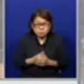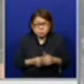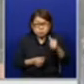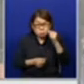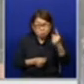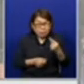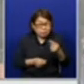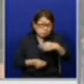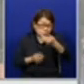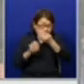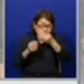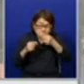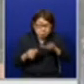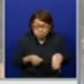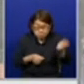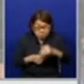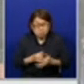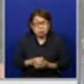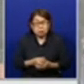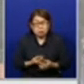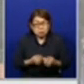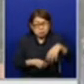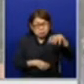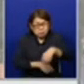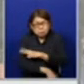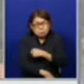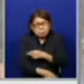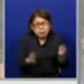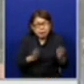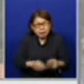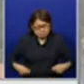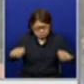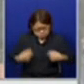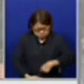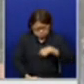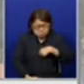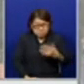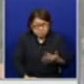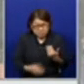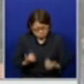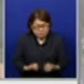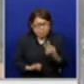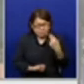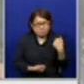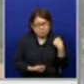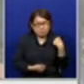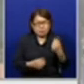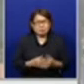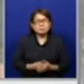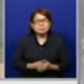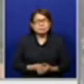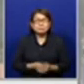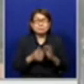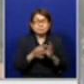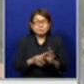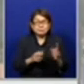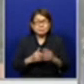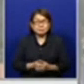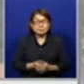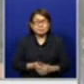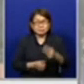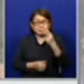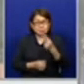ลโดยเฉพาะโรงพยาบาลเล็กๆนี่ไม่มีชุด PE นะครับช่วงหลังนี่ถึงจะเคยมีนะครับเพราะฉะนั้นนี่คือความที่เราเห็นแล้วว่า